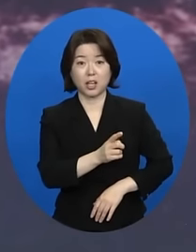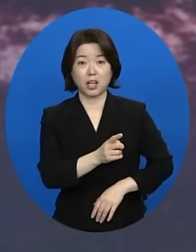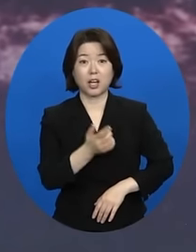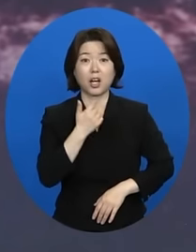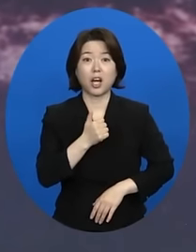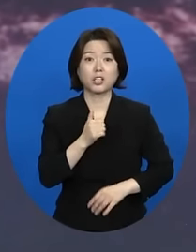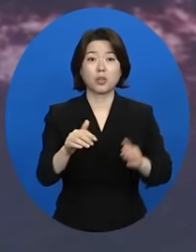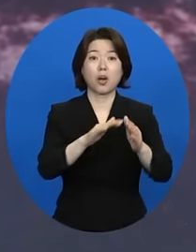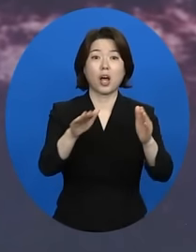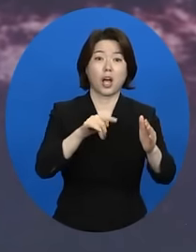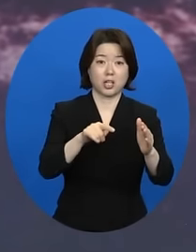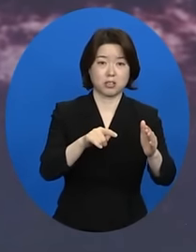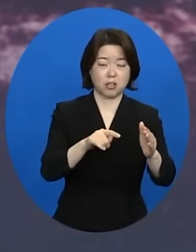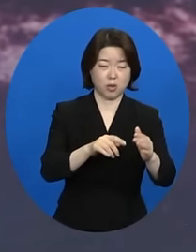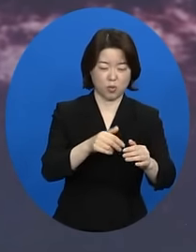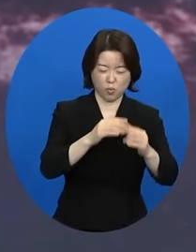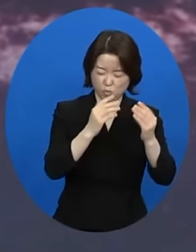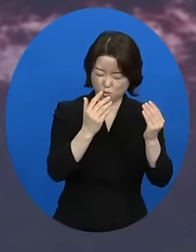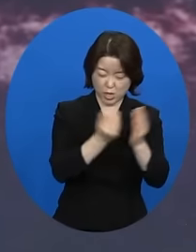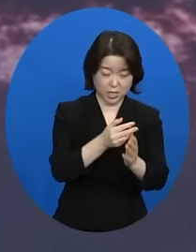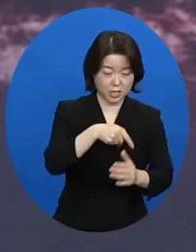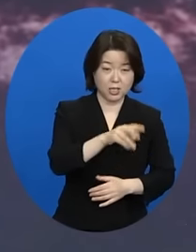분이에요. 그러니까 완전 세겜 사람이죠.